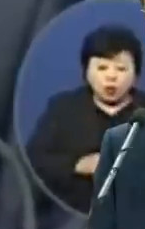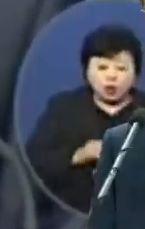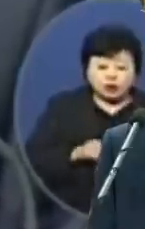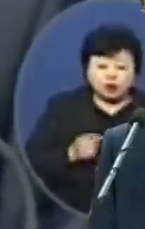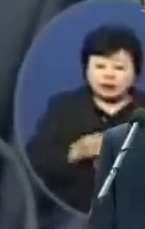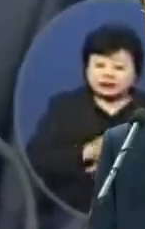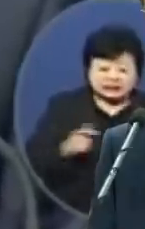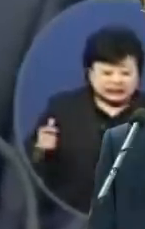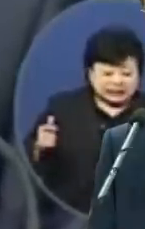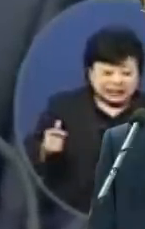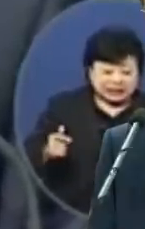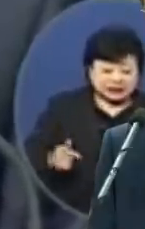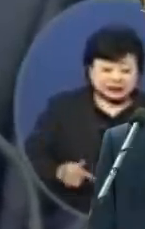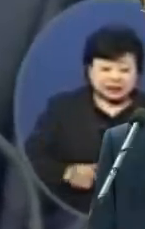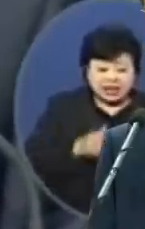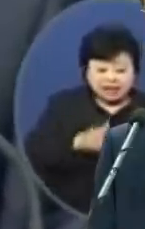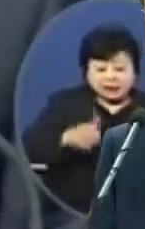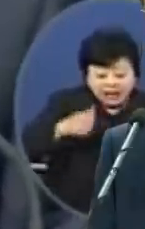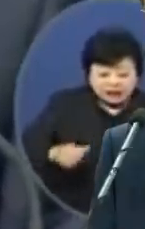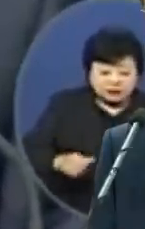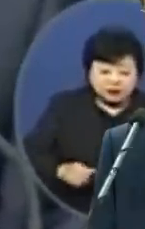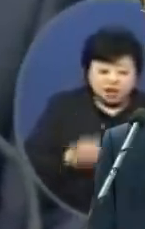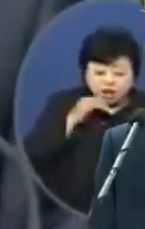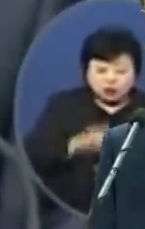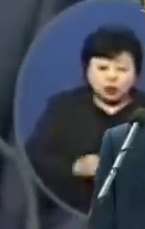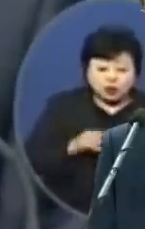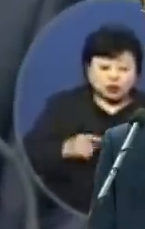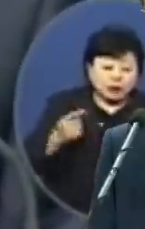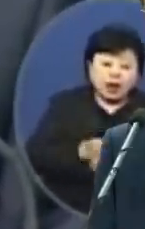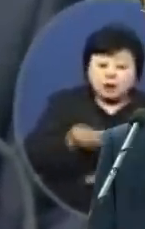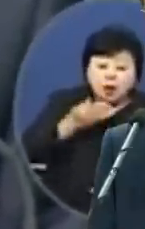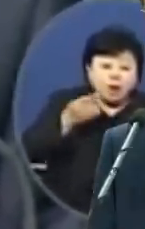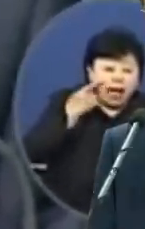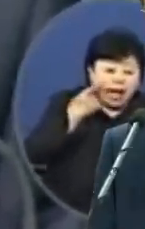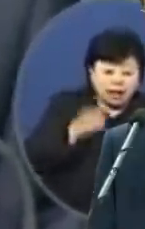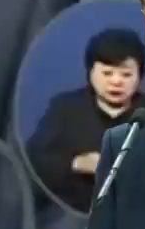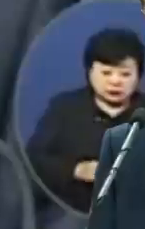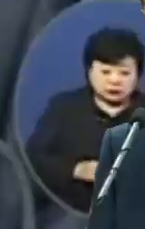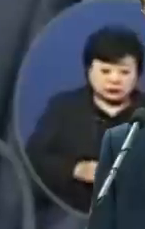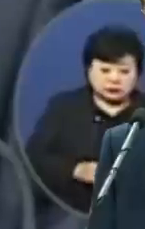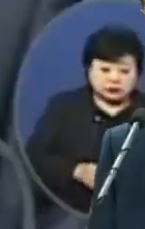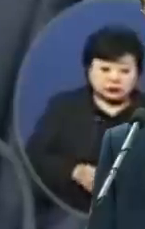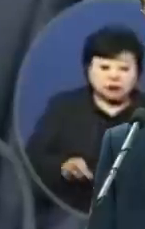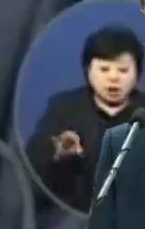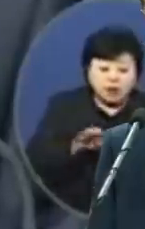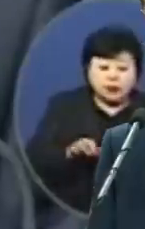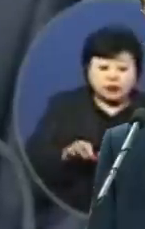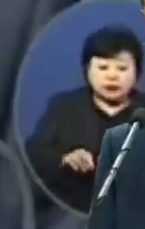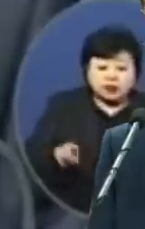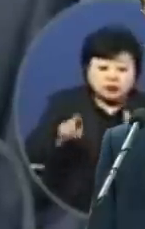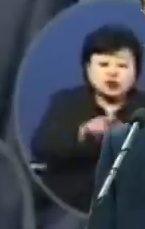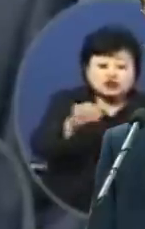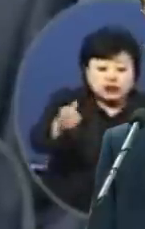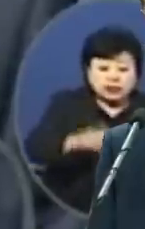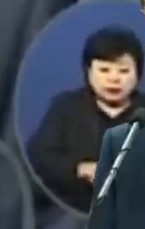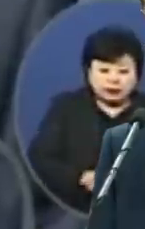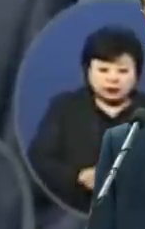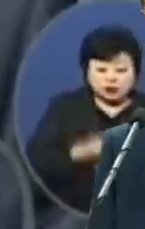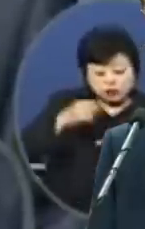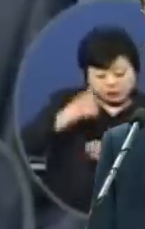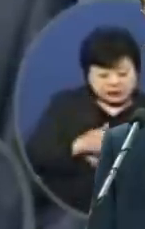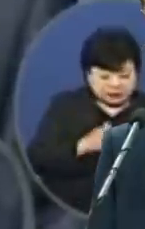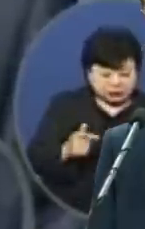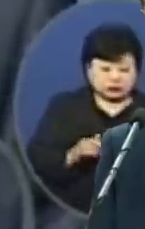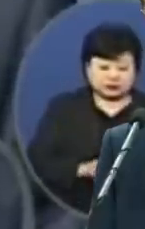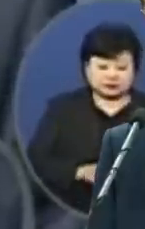하나님 아들 같으면 돌을 떡으로 만들어 먹어라. 그러면 우리가 인정하겠다. 근데 예수님께서 그 유혹에 넘어갔습니까?